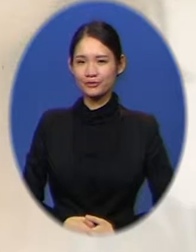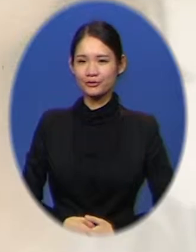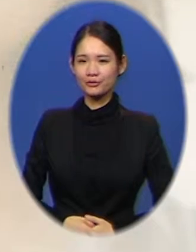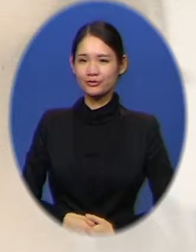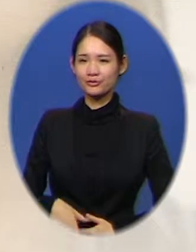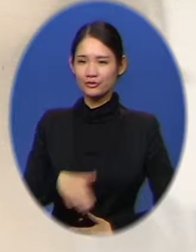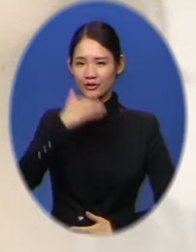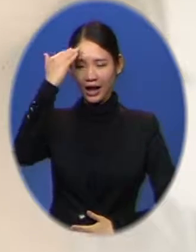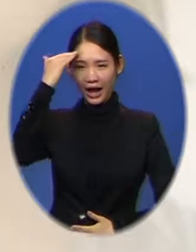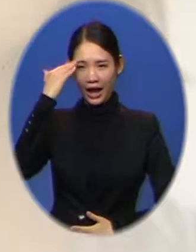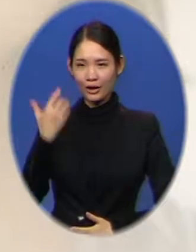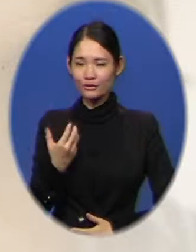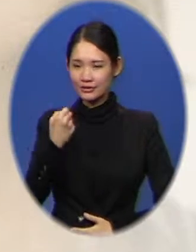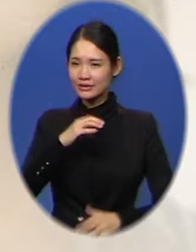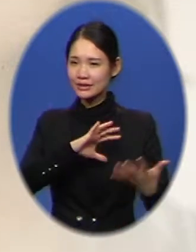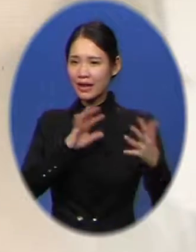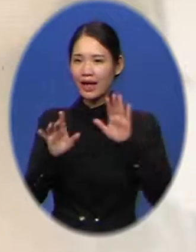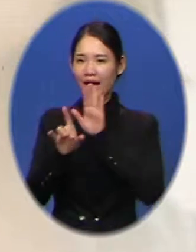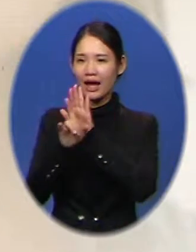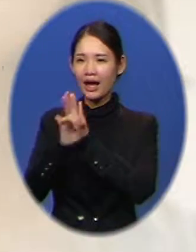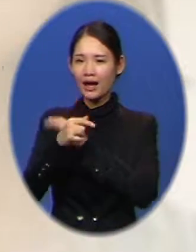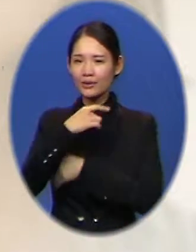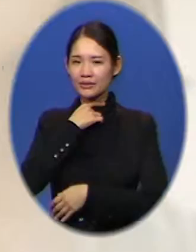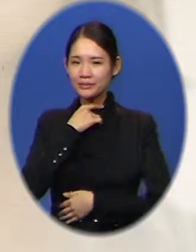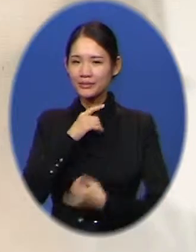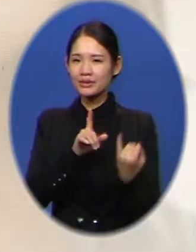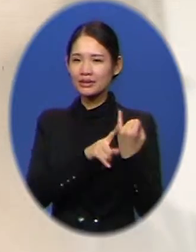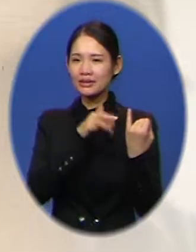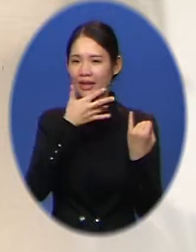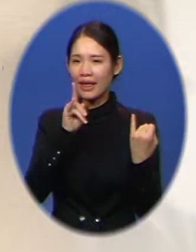우리의 것을 세계에 알리고 싶다는 혜빈.